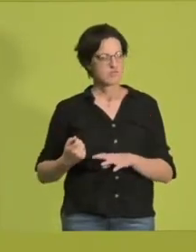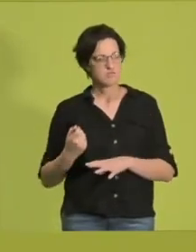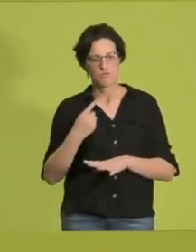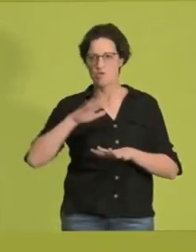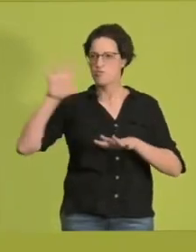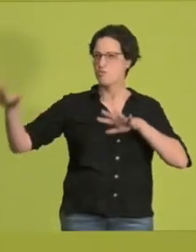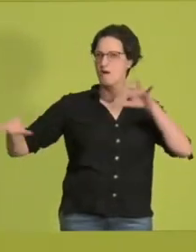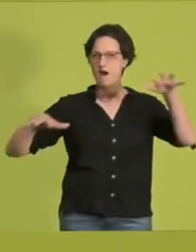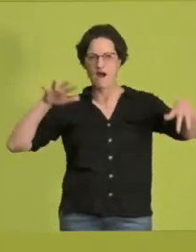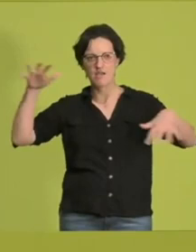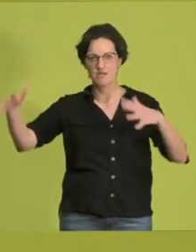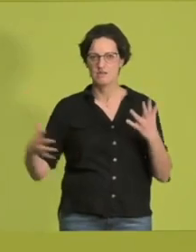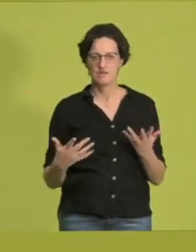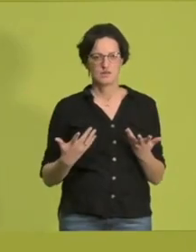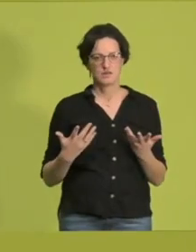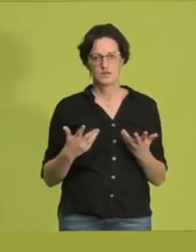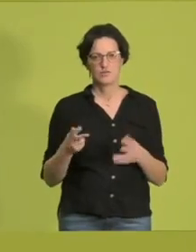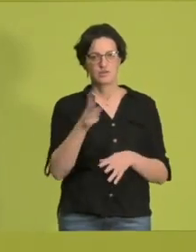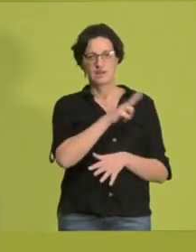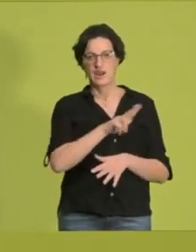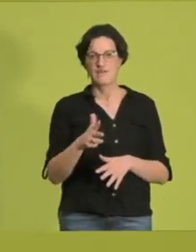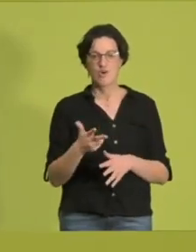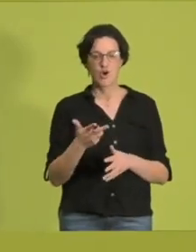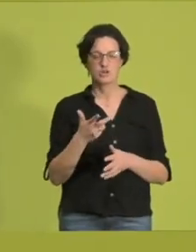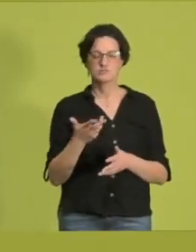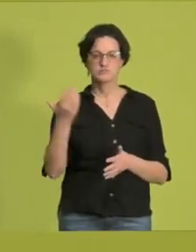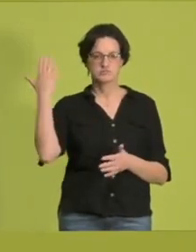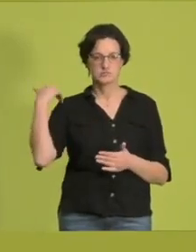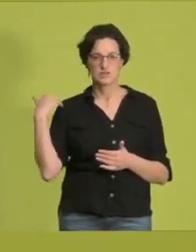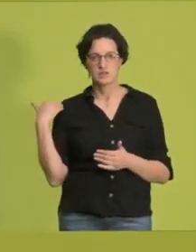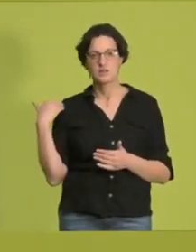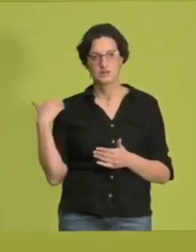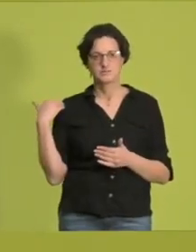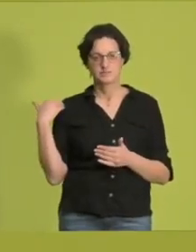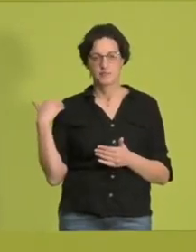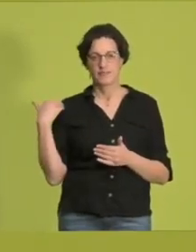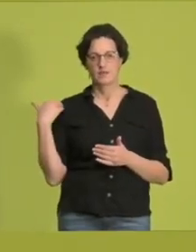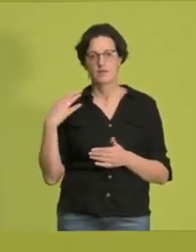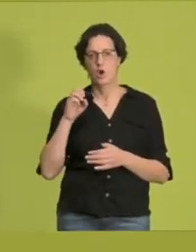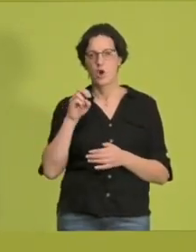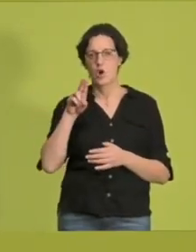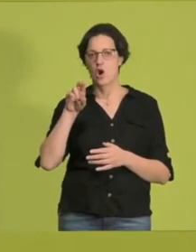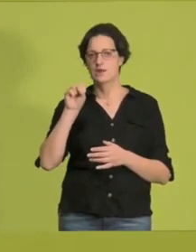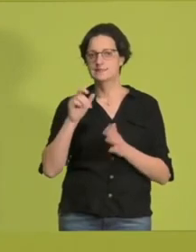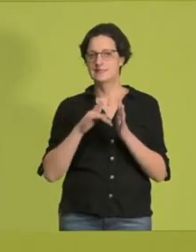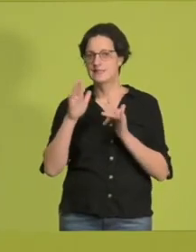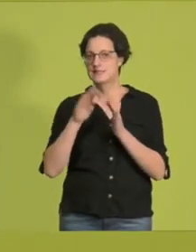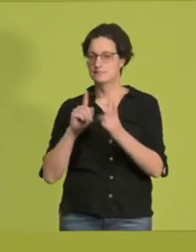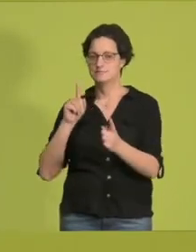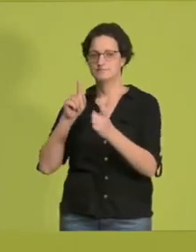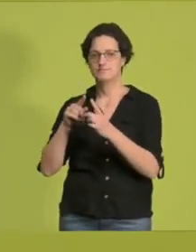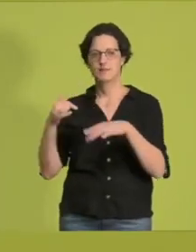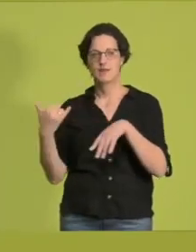erst vor drei wochen sprach ich zusammen mit thomas kessler und antje grothus in euskirchen mit einem ehepaar